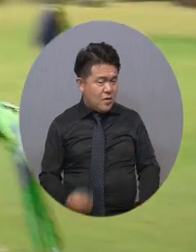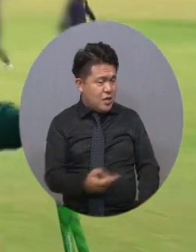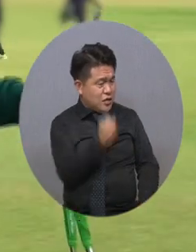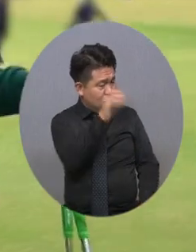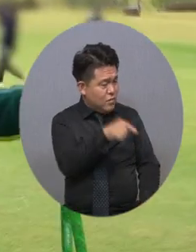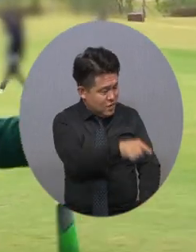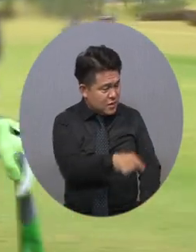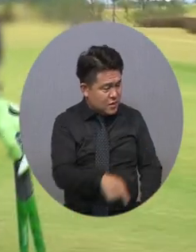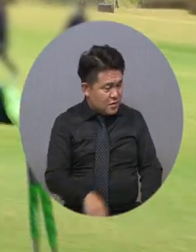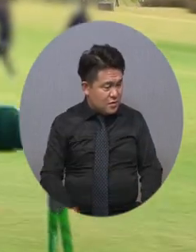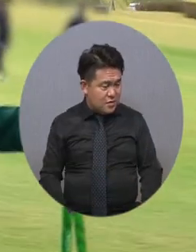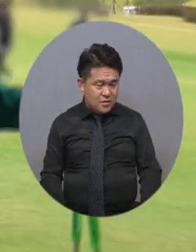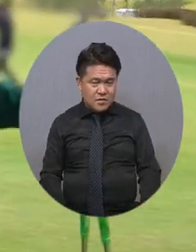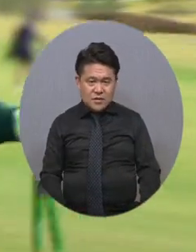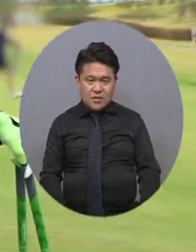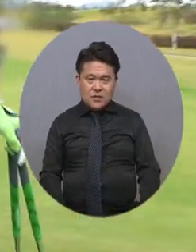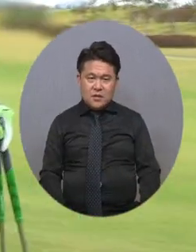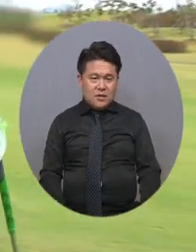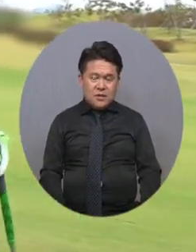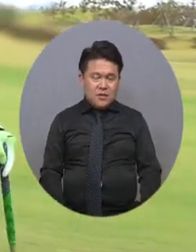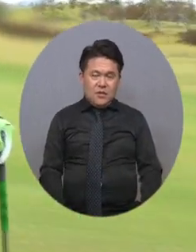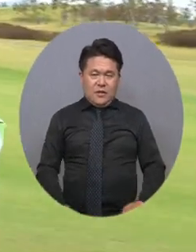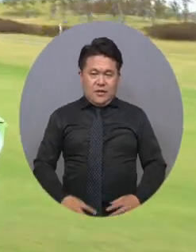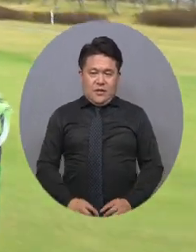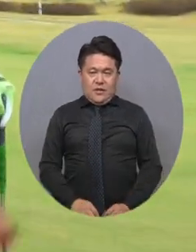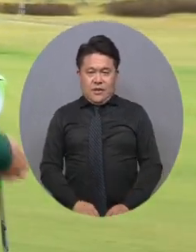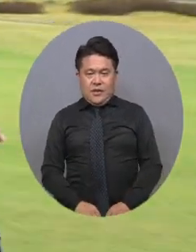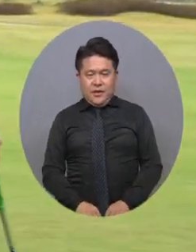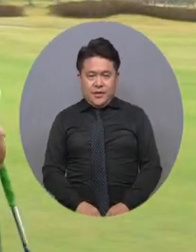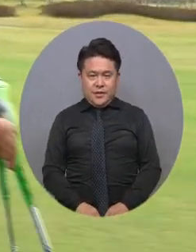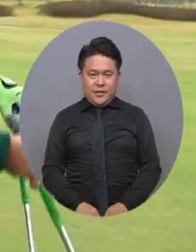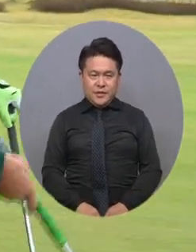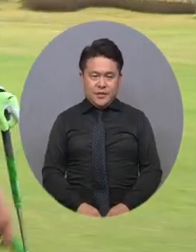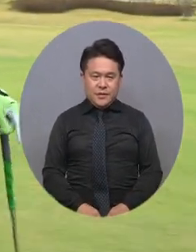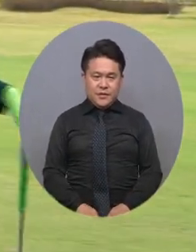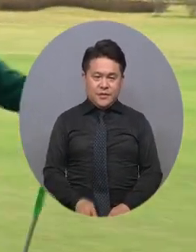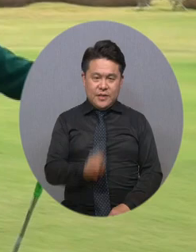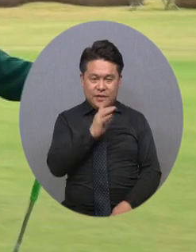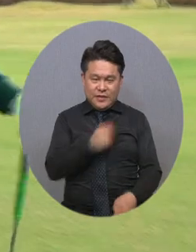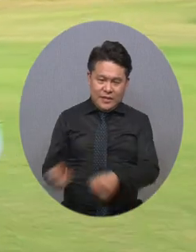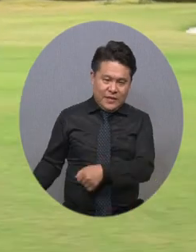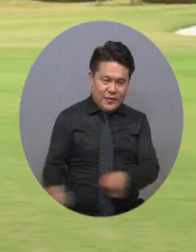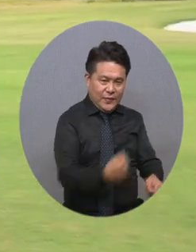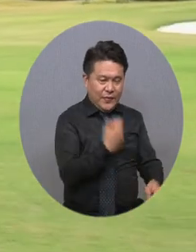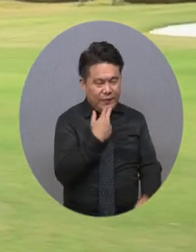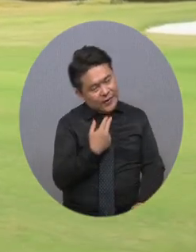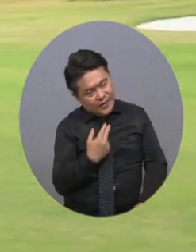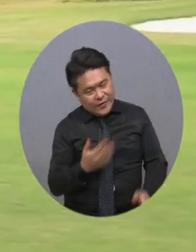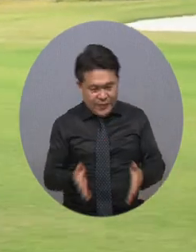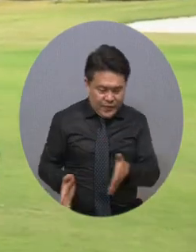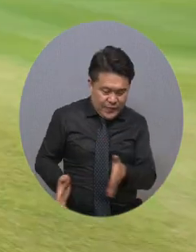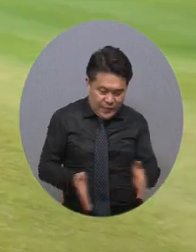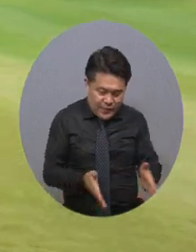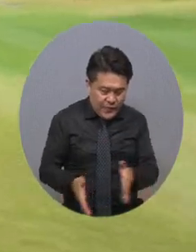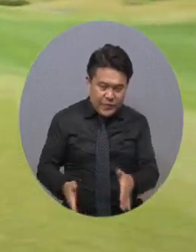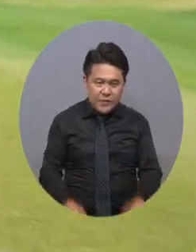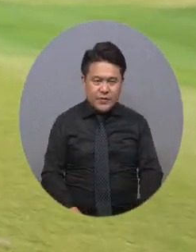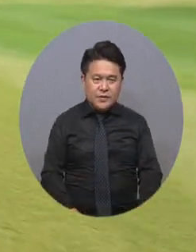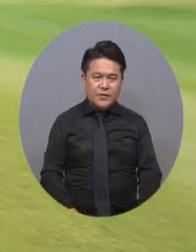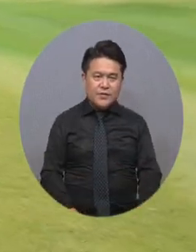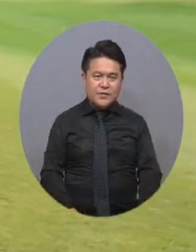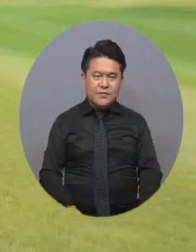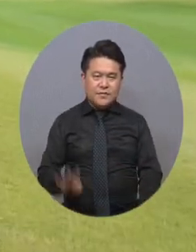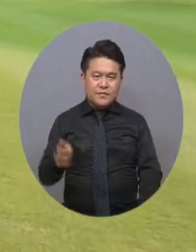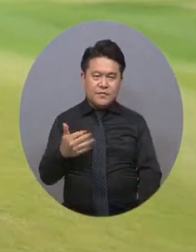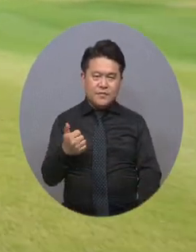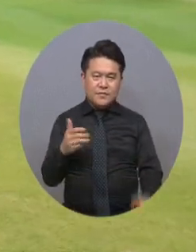되는 거 아니야? 왜 자꾸. 아, 중심이동 안 했어, 이번에. 중심이동 안 했다고요? 응, 그래도 뒷단 깠어. 아,